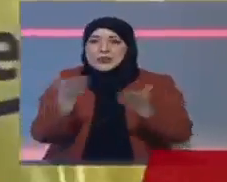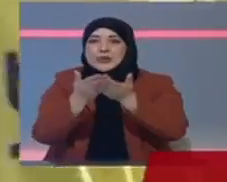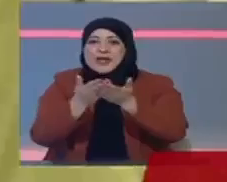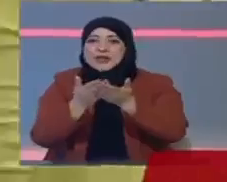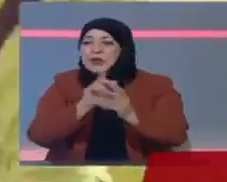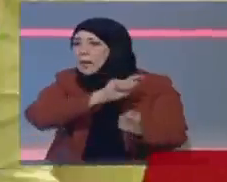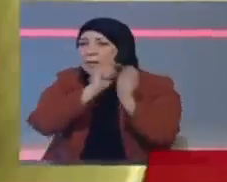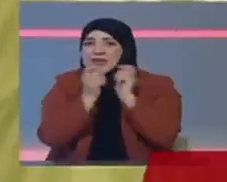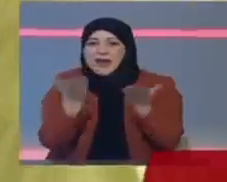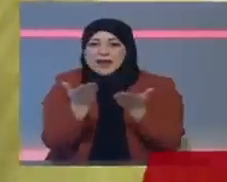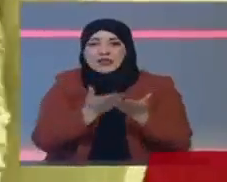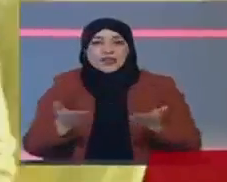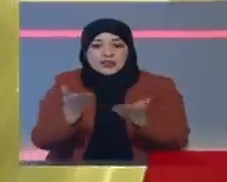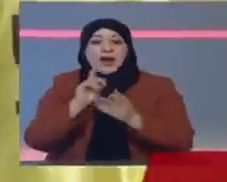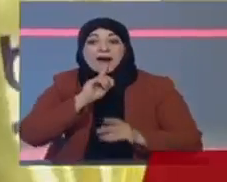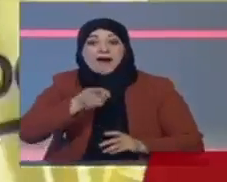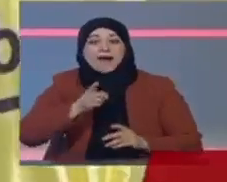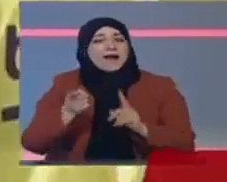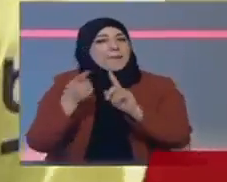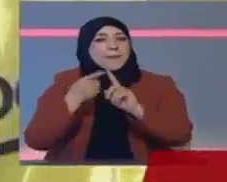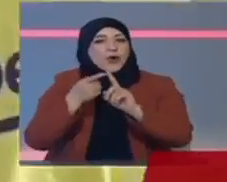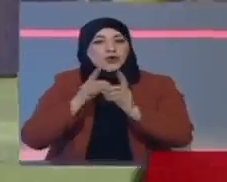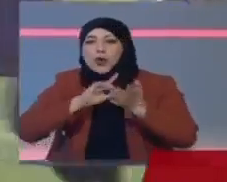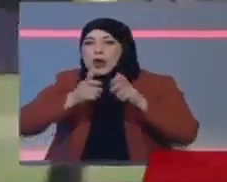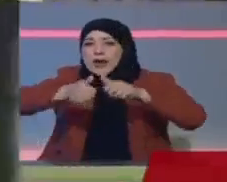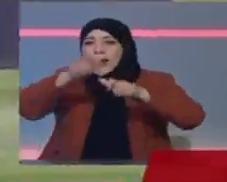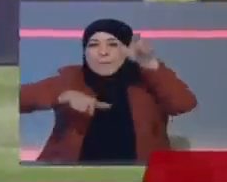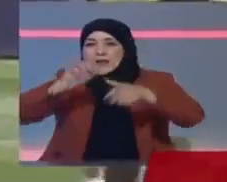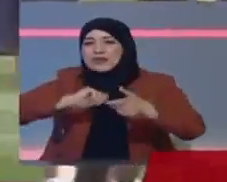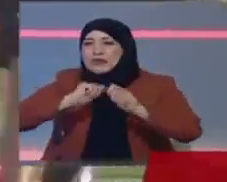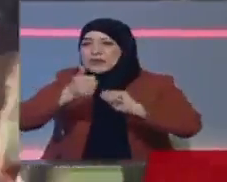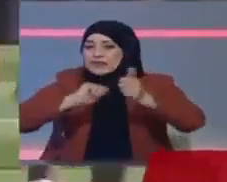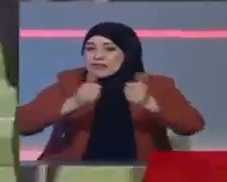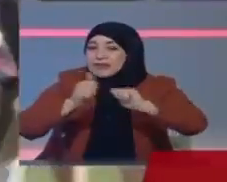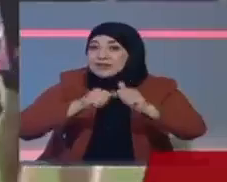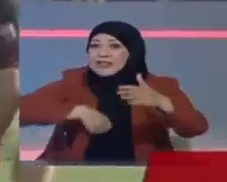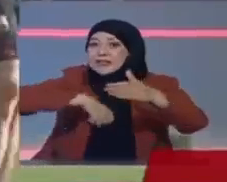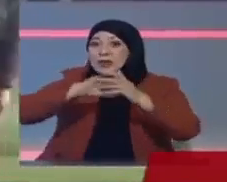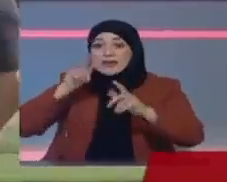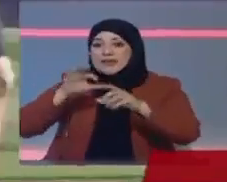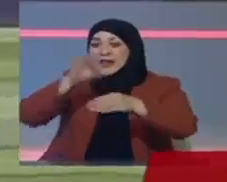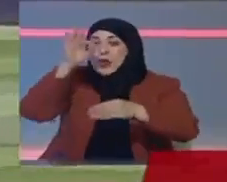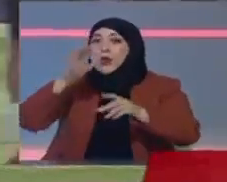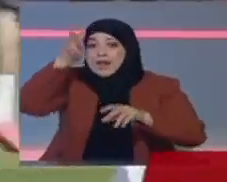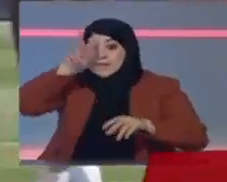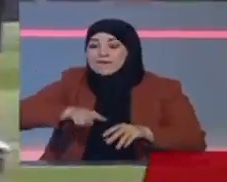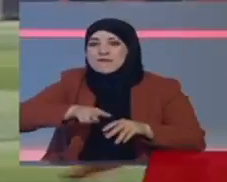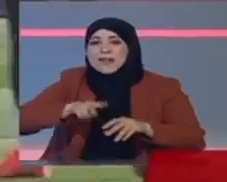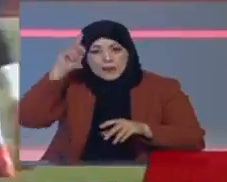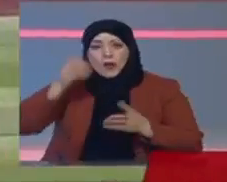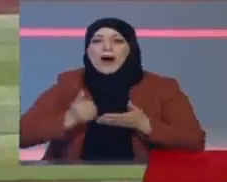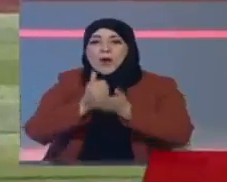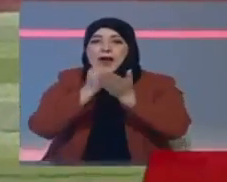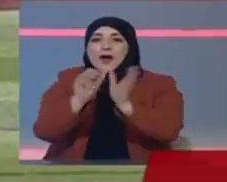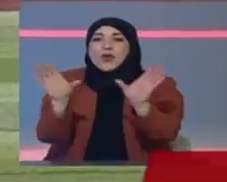يتغير قرار لقي تجاوبا كبيرا من لاعبي البارسا الذين غيروا ايجاد حلول حقيقيه لمساعده الفريق